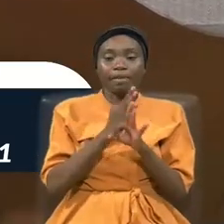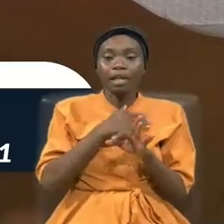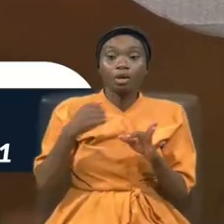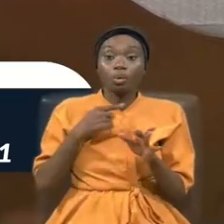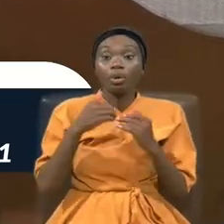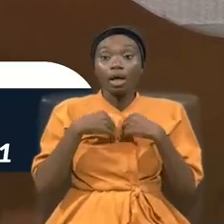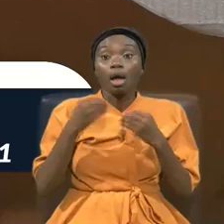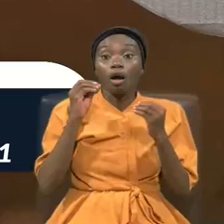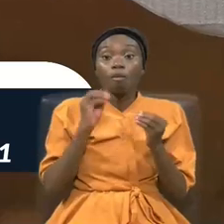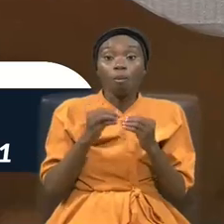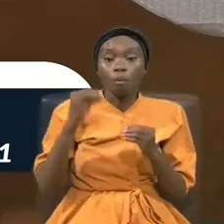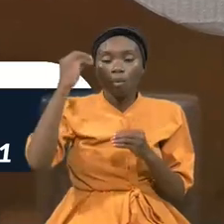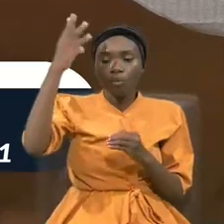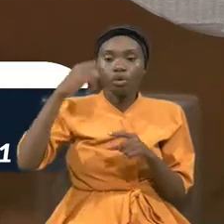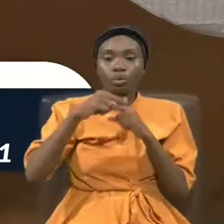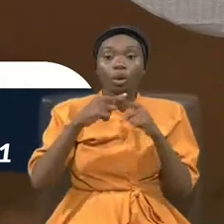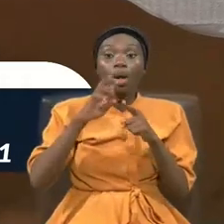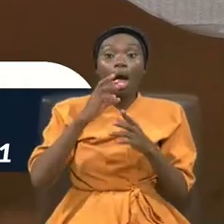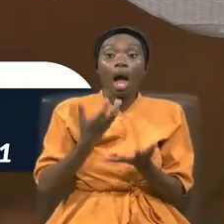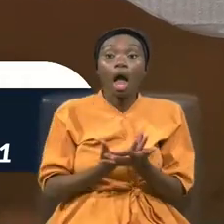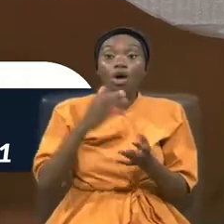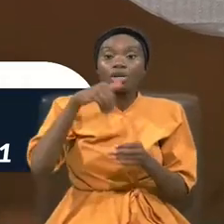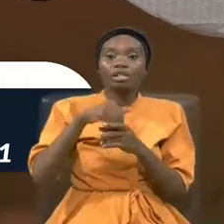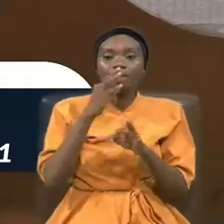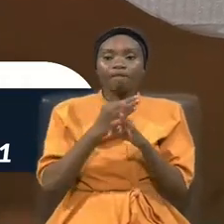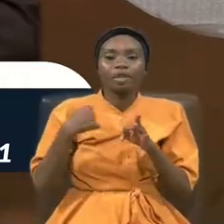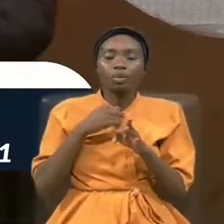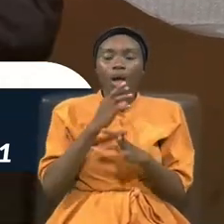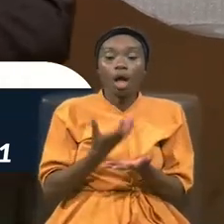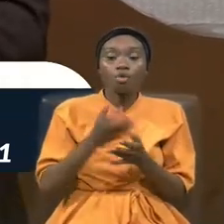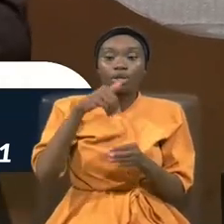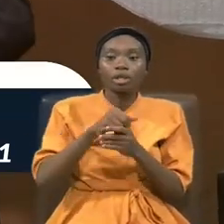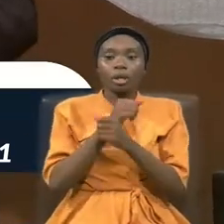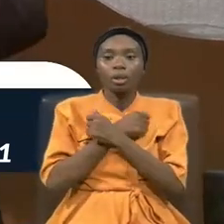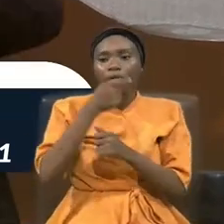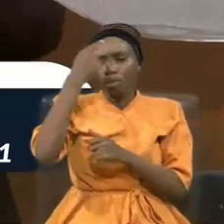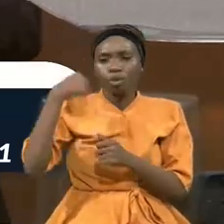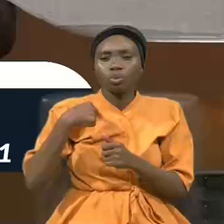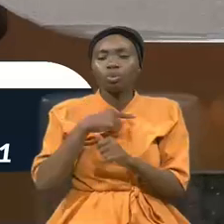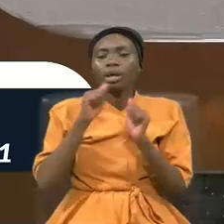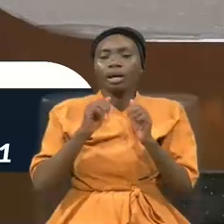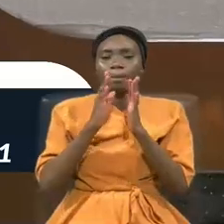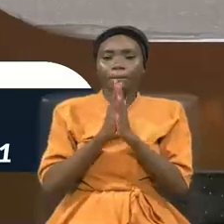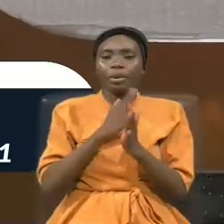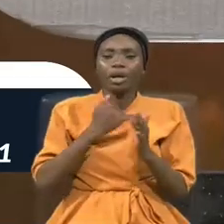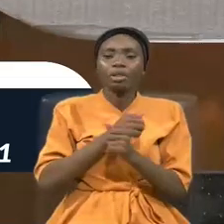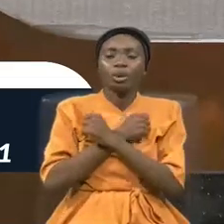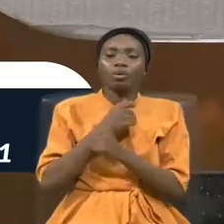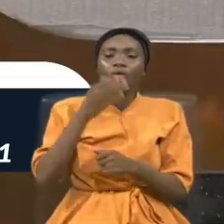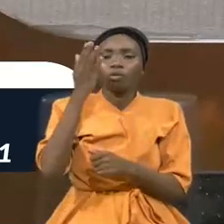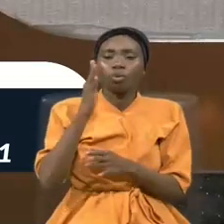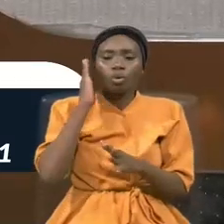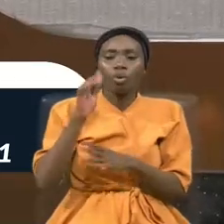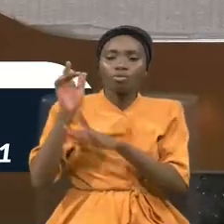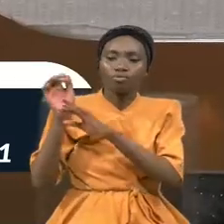aurons plus de grâce. Lorsque nous sommes riches en la foi, nous sommes riches en l'amour, parce que nous vont prier et l'amour de Dieu